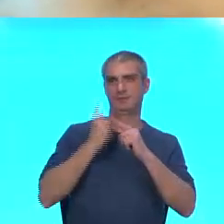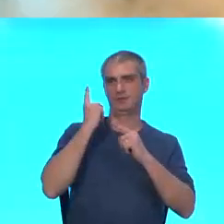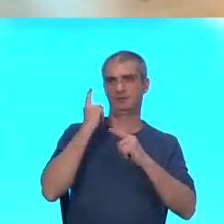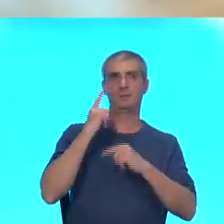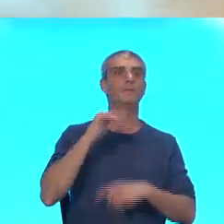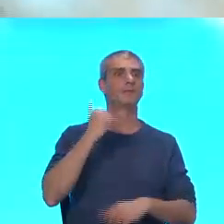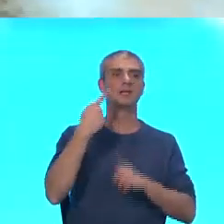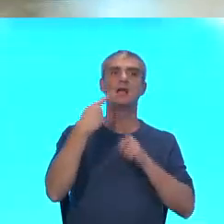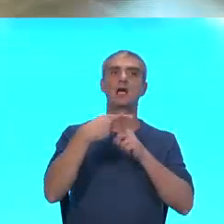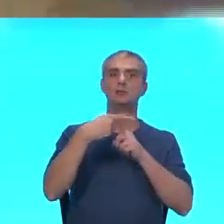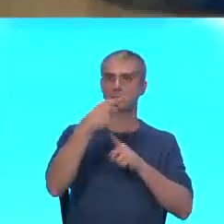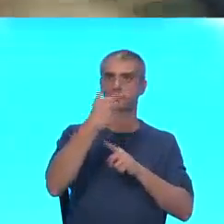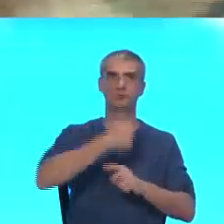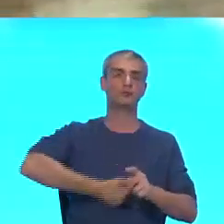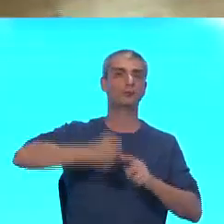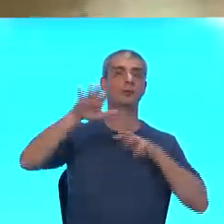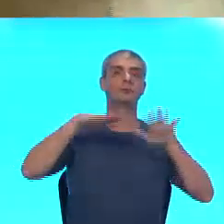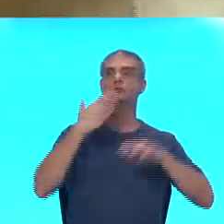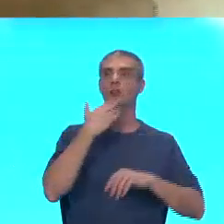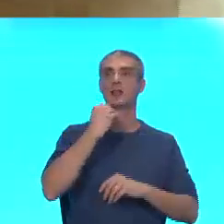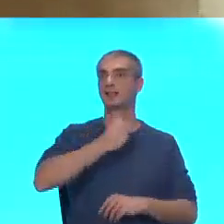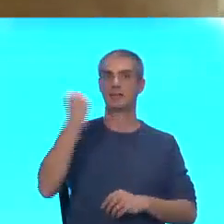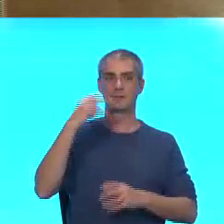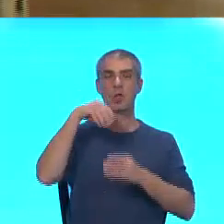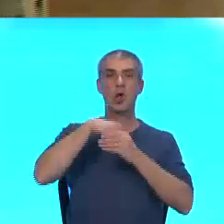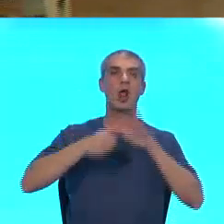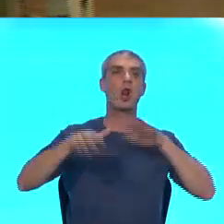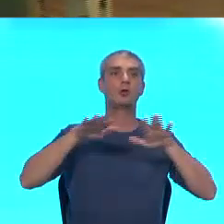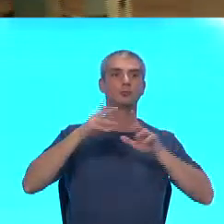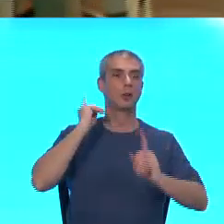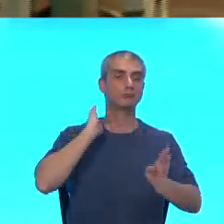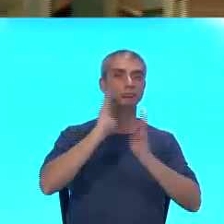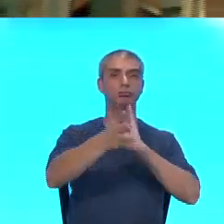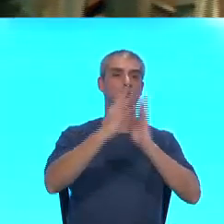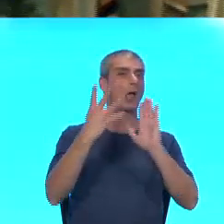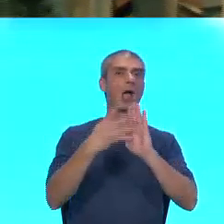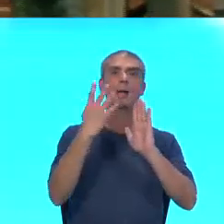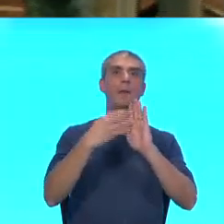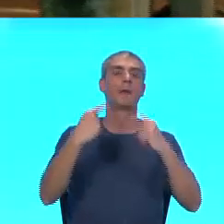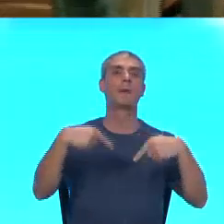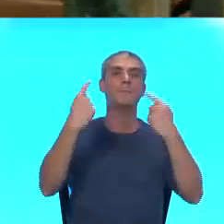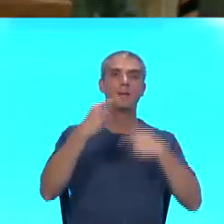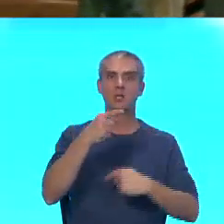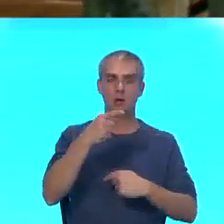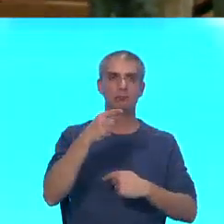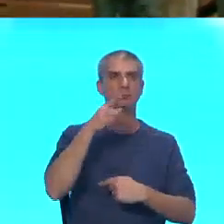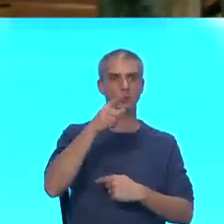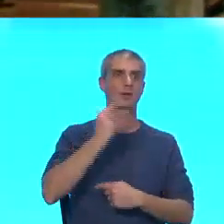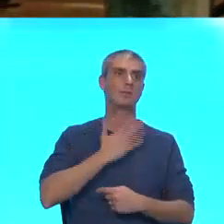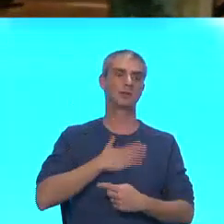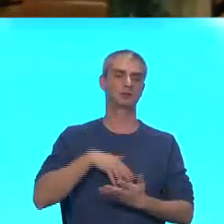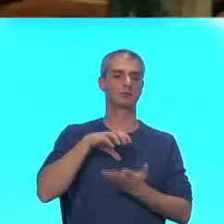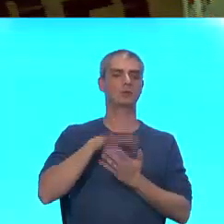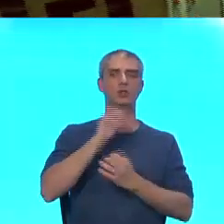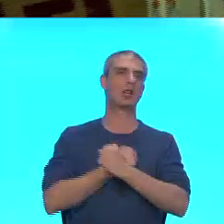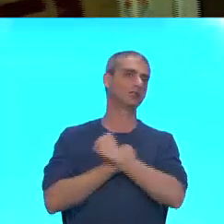וכן, הצומת הזה שבחירי ממשלת הימין, כולל ראש הממשלה, חוצים אותו 4 פעמים ביום, הוא, אם תרצו, מעוז